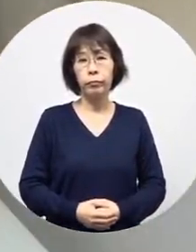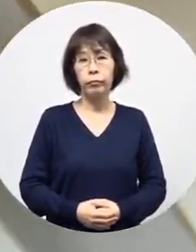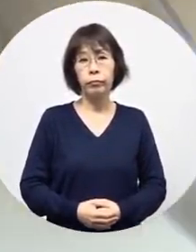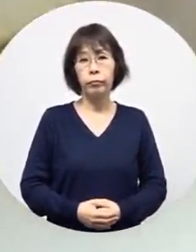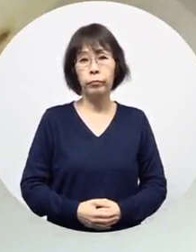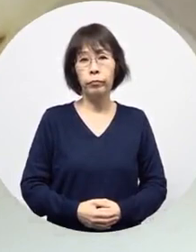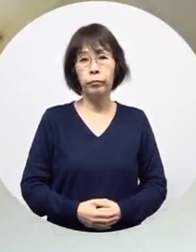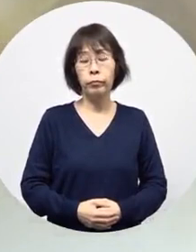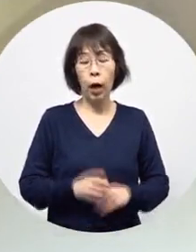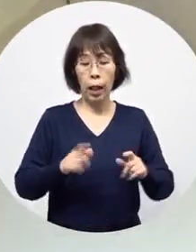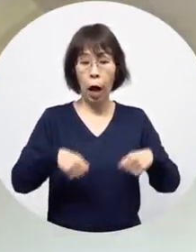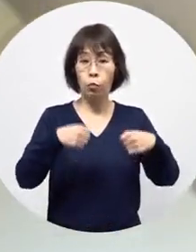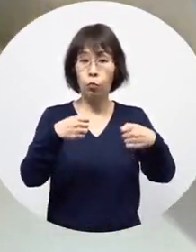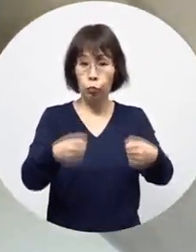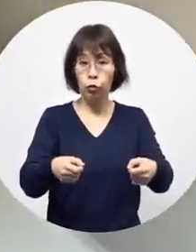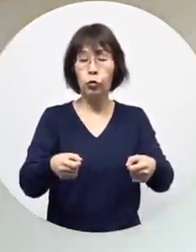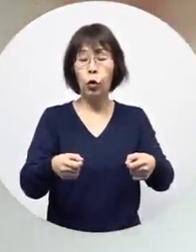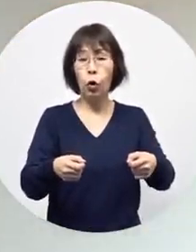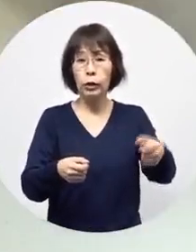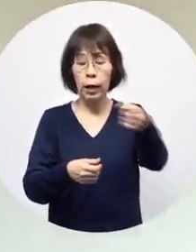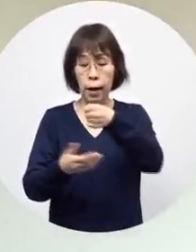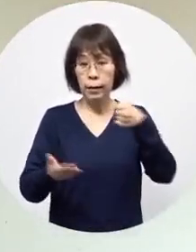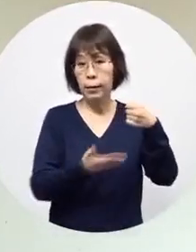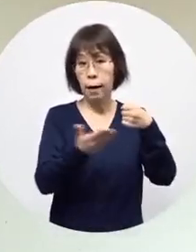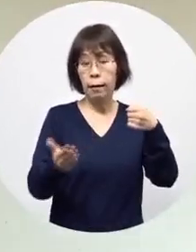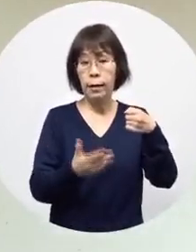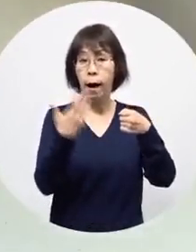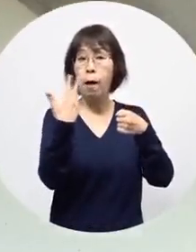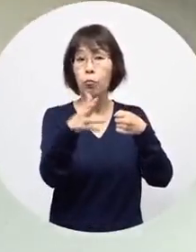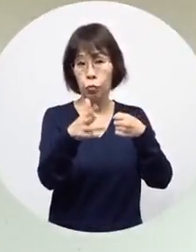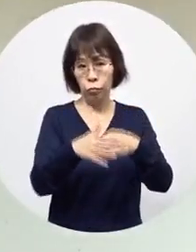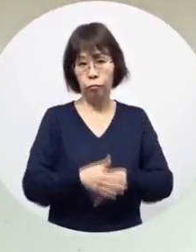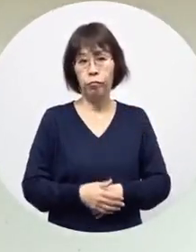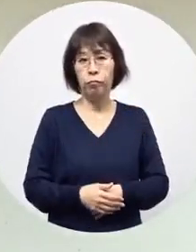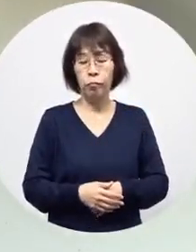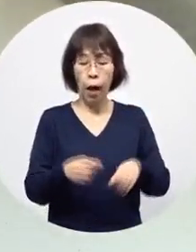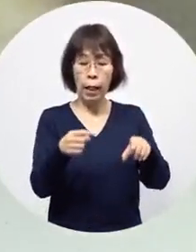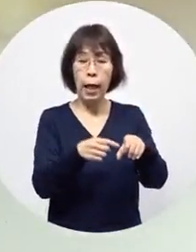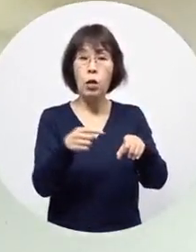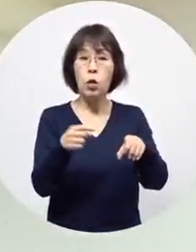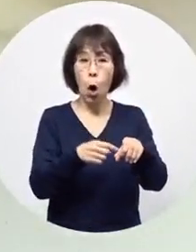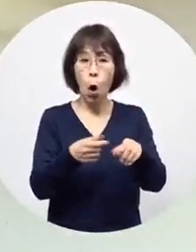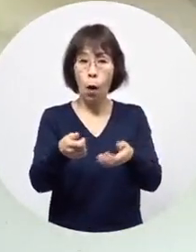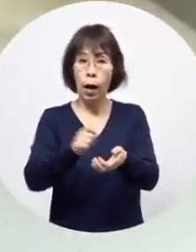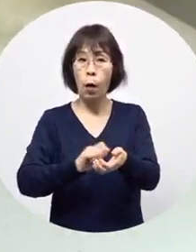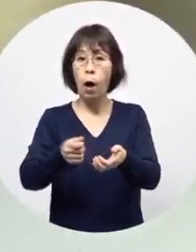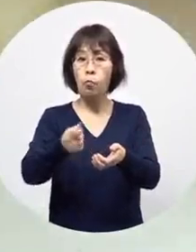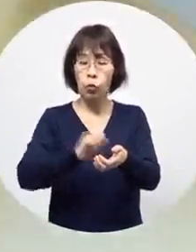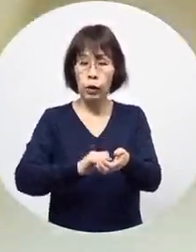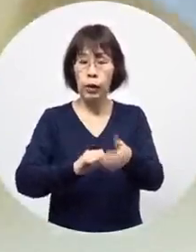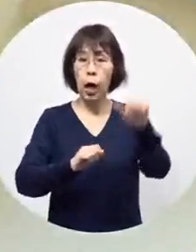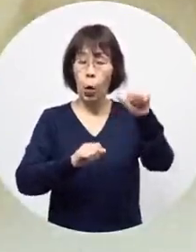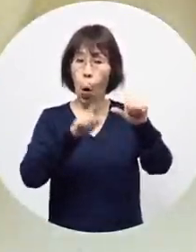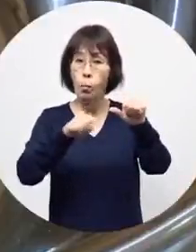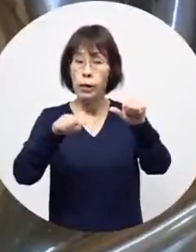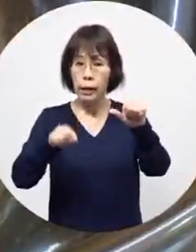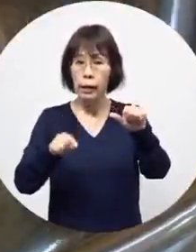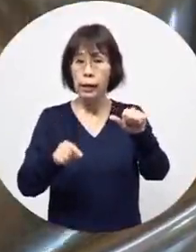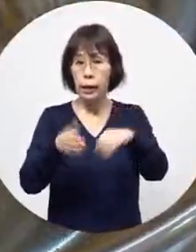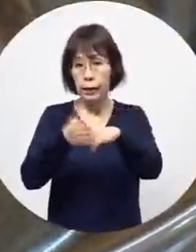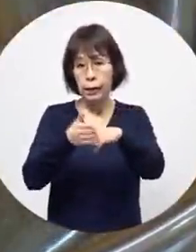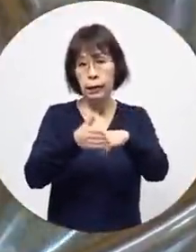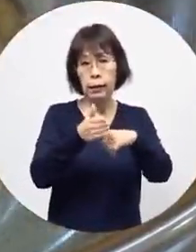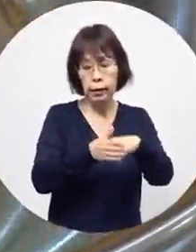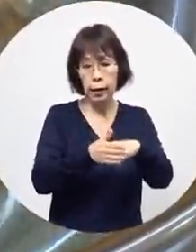はラップをして電子レンジで8分程度加熱し、レンコンは皮をむいて5ミリ程度のいちょう切りに